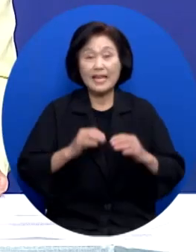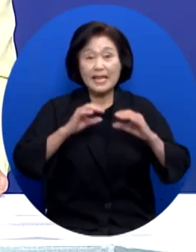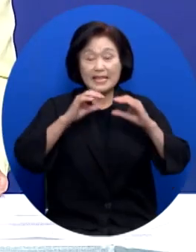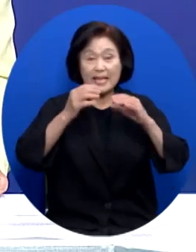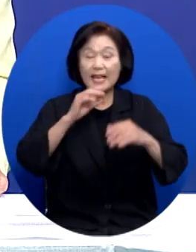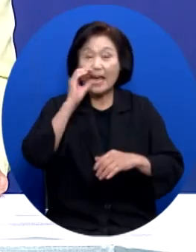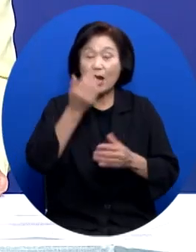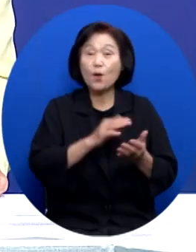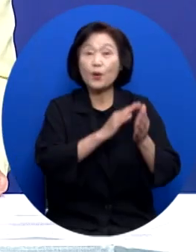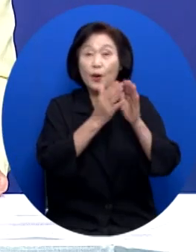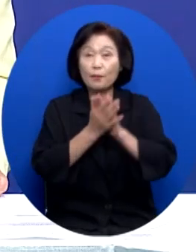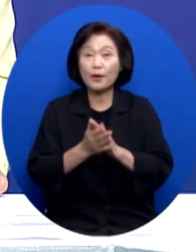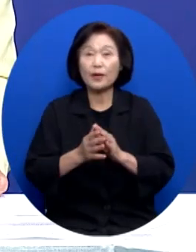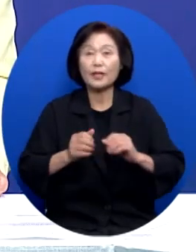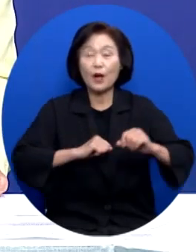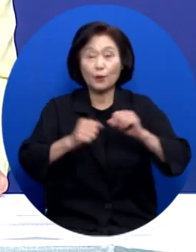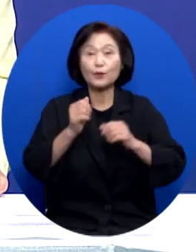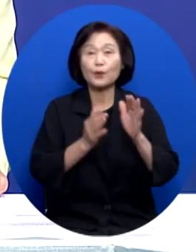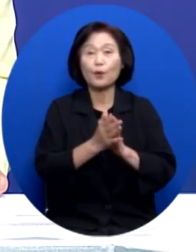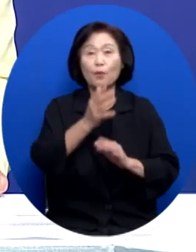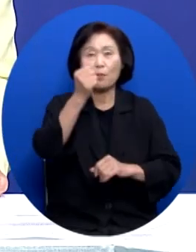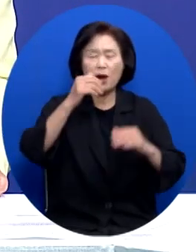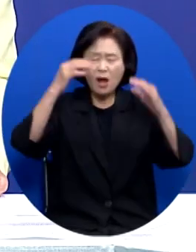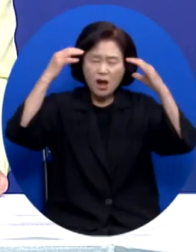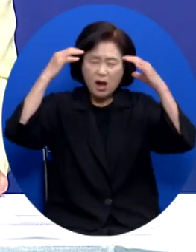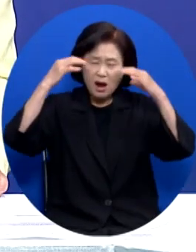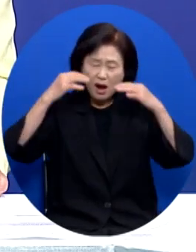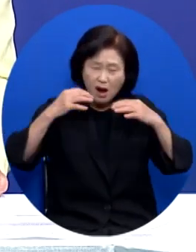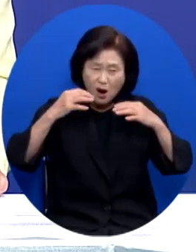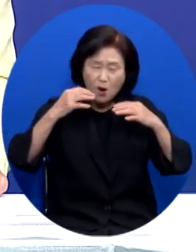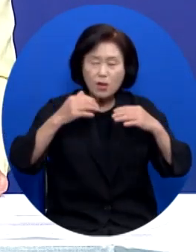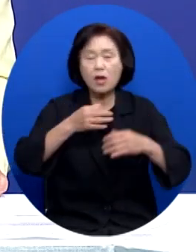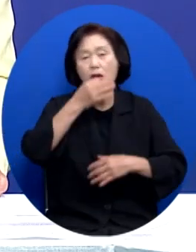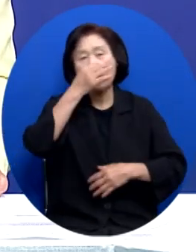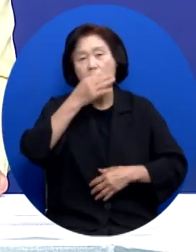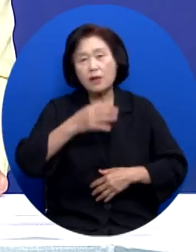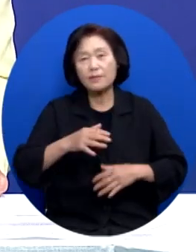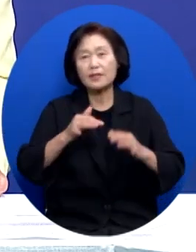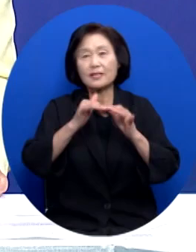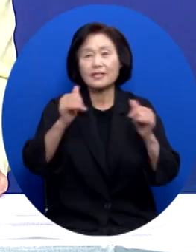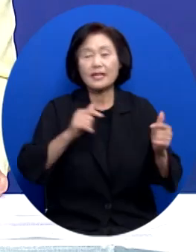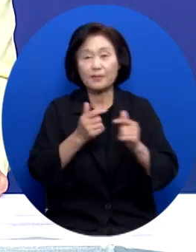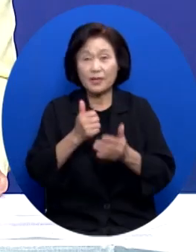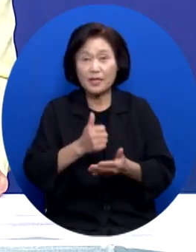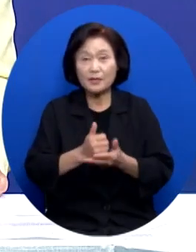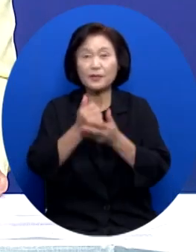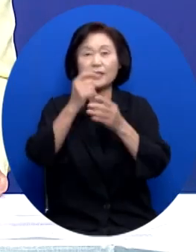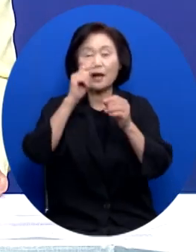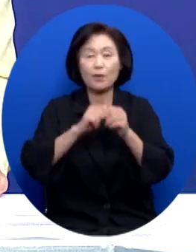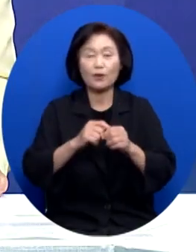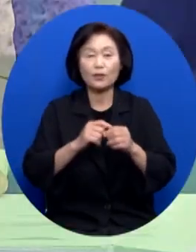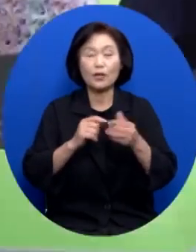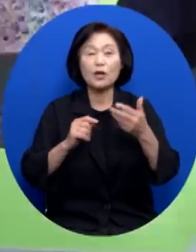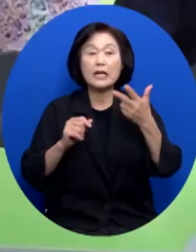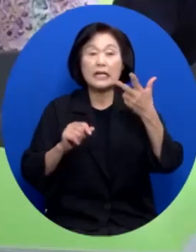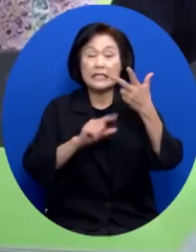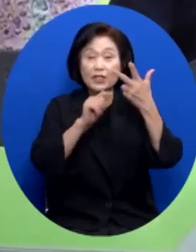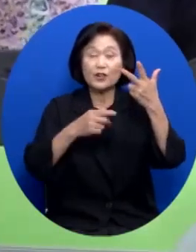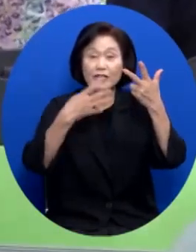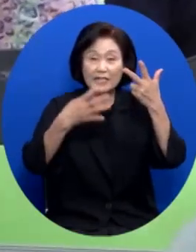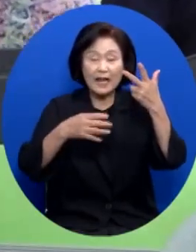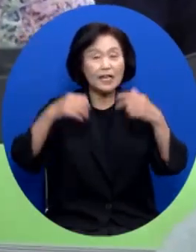세계 성시화운동본부가 무더위에 지친 소외 이웃들을 섬기고자 4일 서울 영등포역을 찾았습니다.